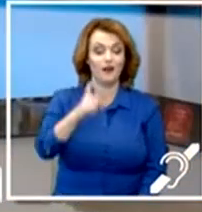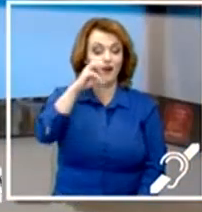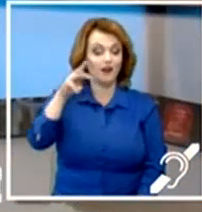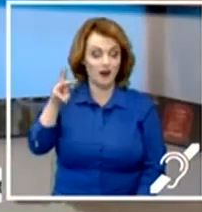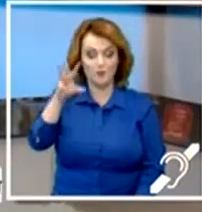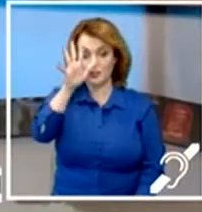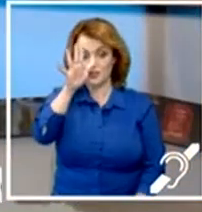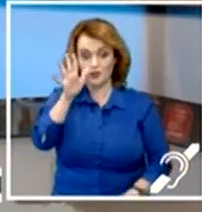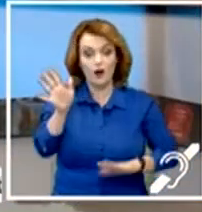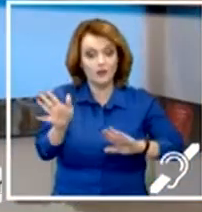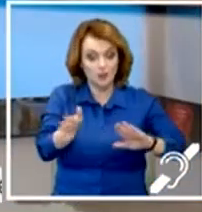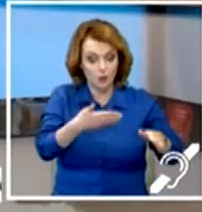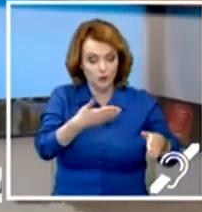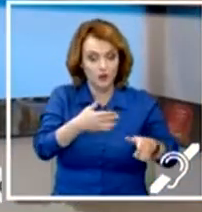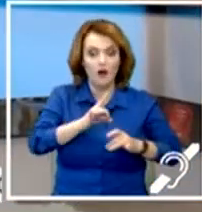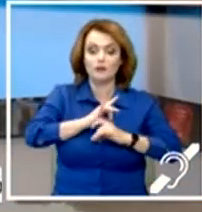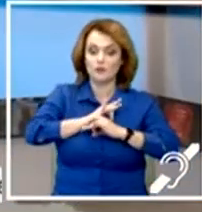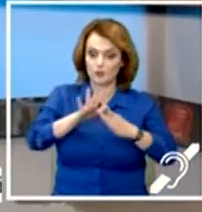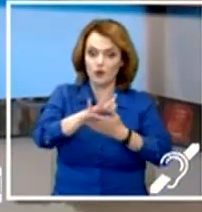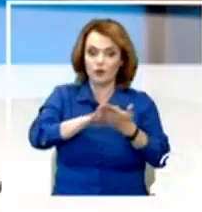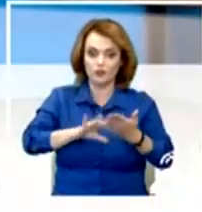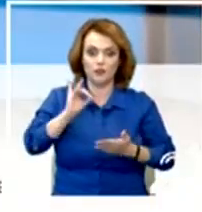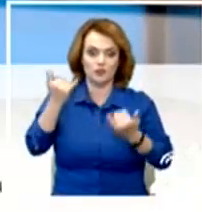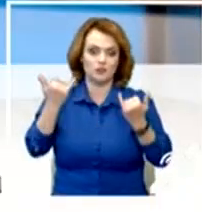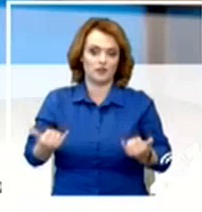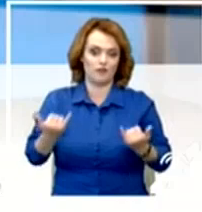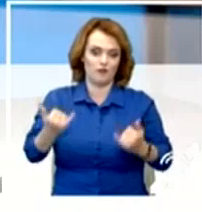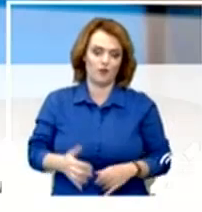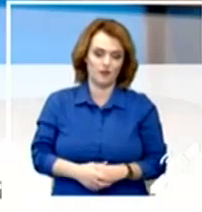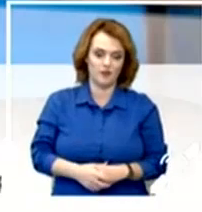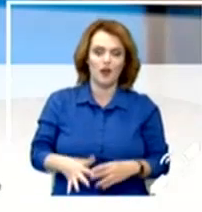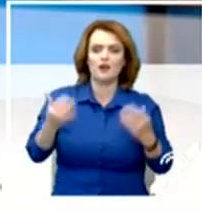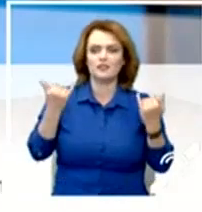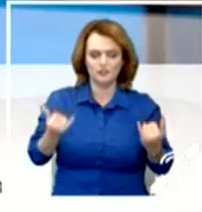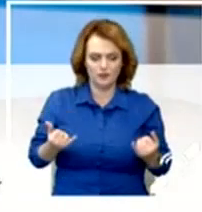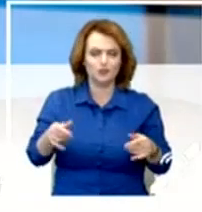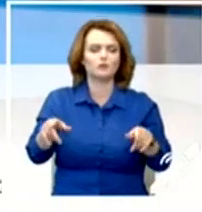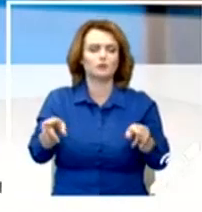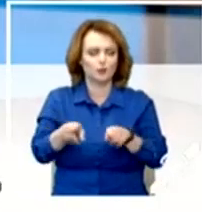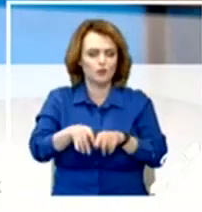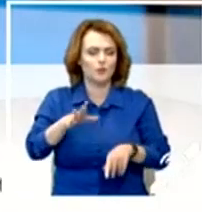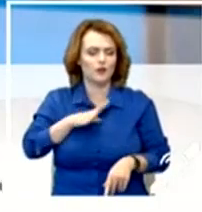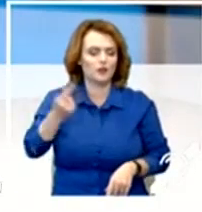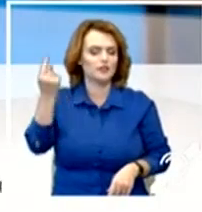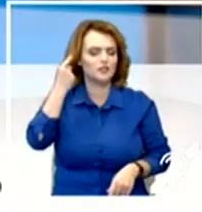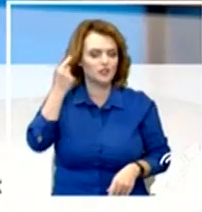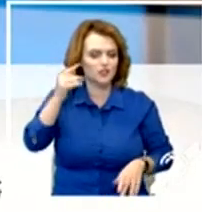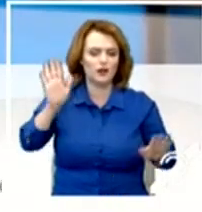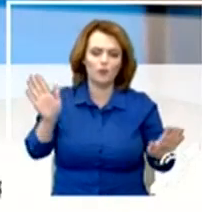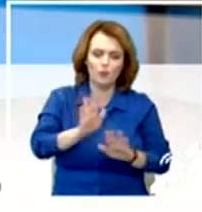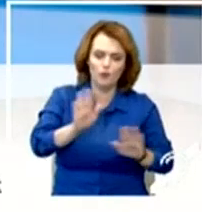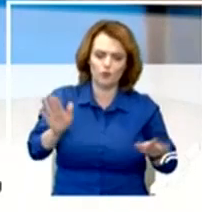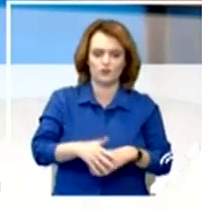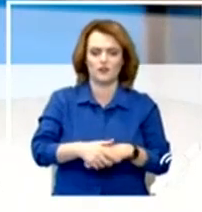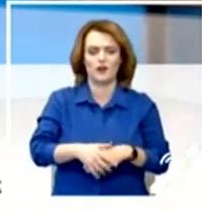Hramul Chișinăului a trecut, dar sărbătoarea continuă și astăzi. Pe ritmuri de muzică populară, petrecăreții au făcut cozi la grătarele încinse